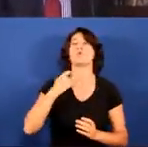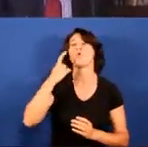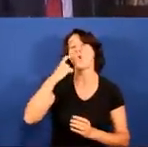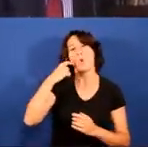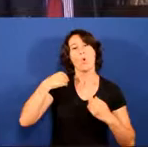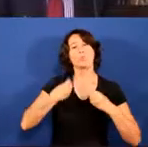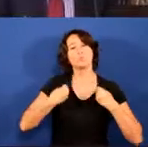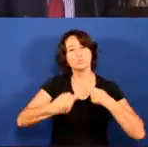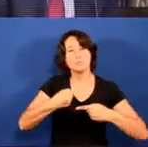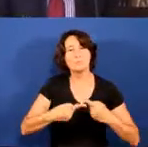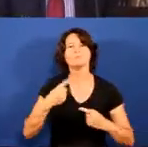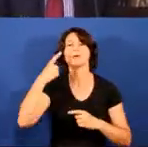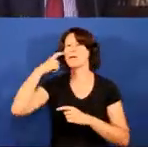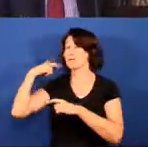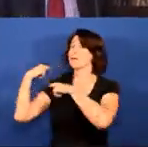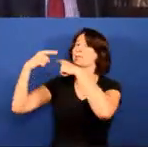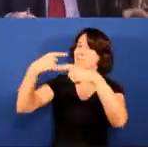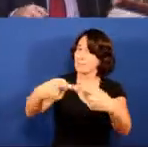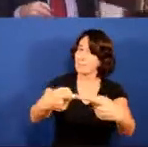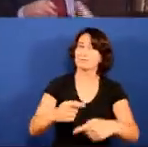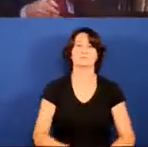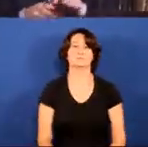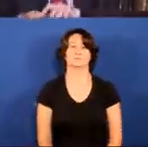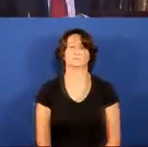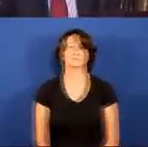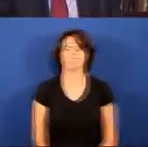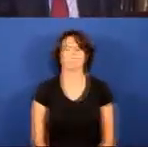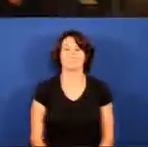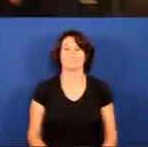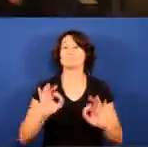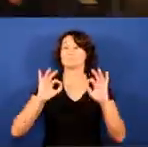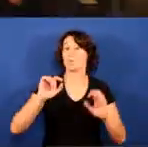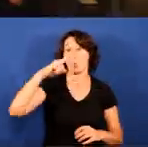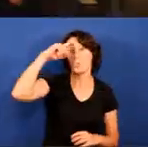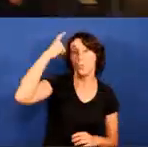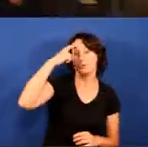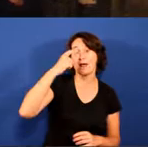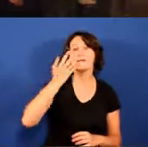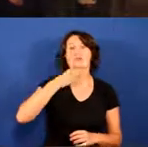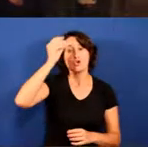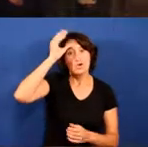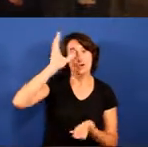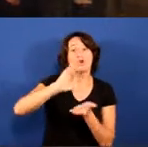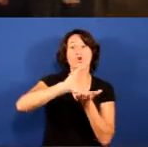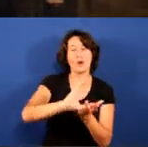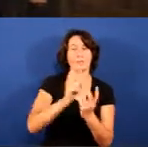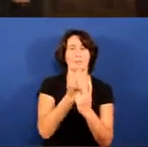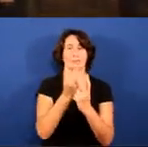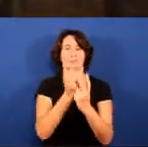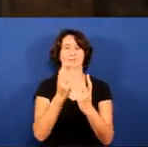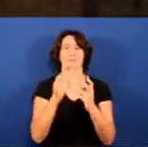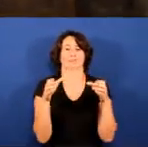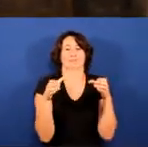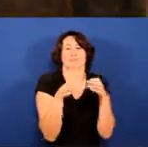du gure hizkuntzarekin, ohiturekin, tradizioekin lotura duen obra zabalau mundu guztiaren eskura egotea